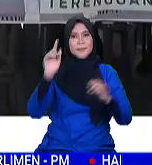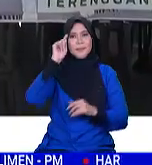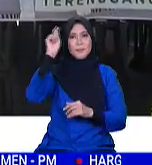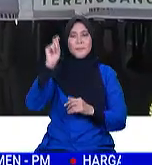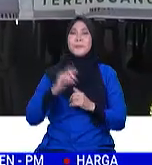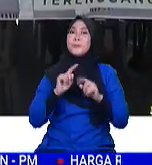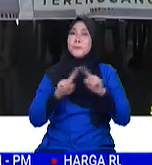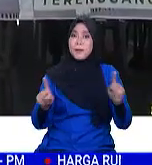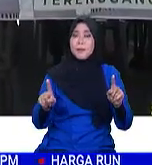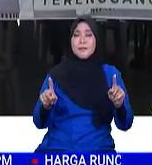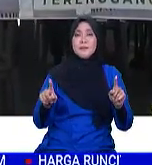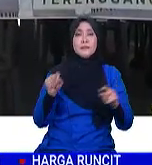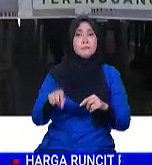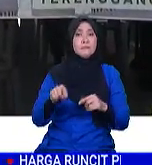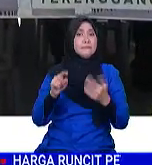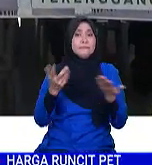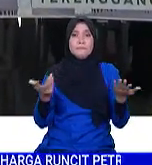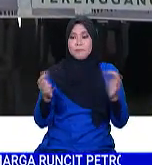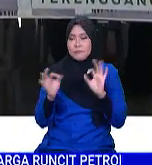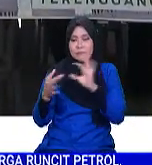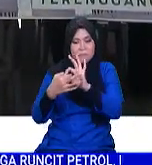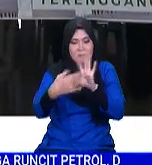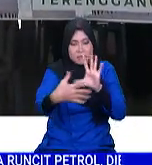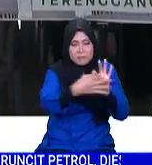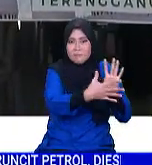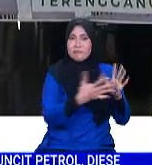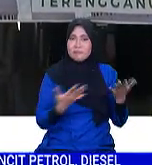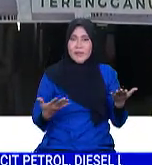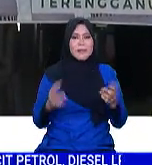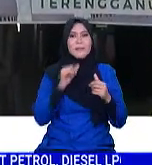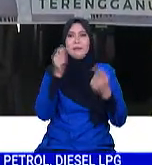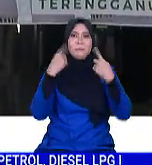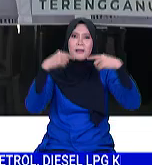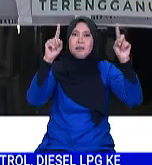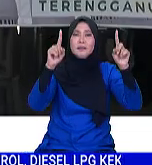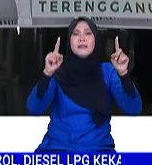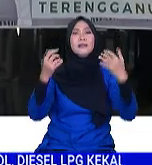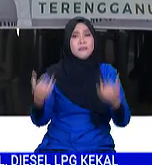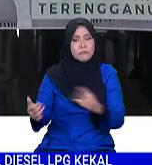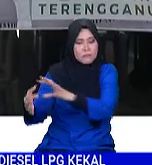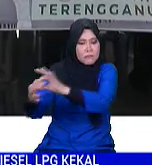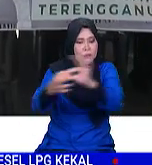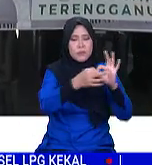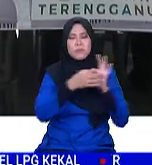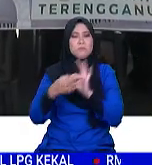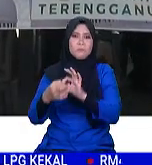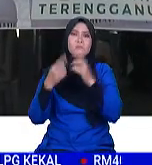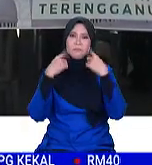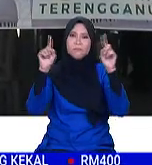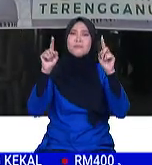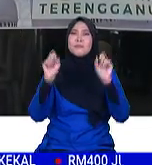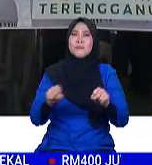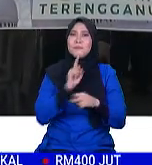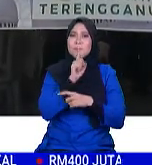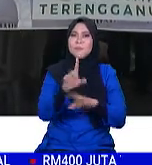Terengganu. Namun semua ini tidak akan terjadi tanpa kerjasama daripada rakyat di negeri Terengganu ini khususnya dalam memastikan